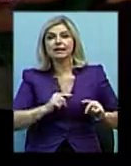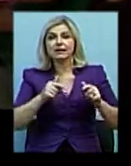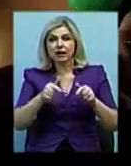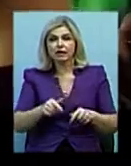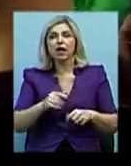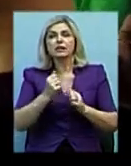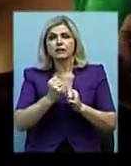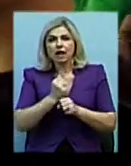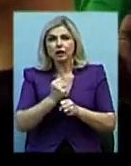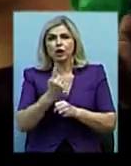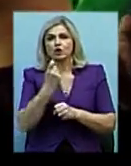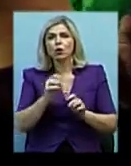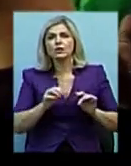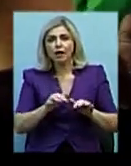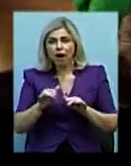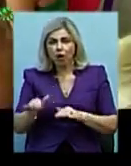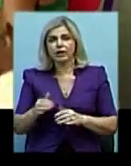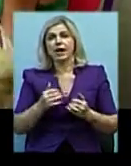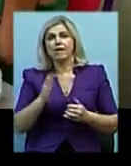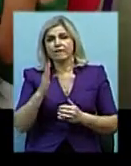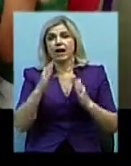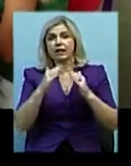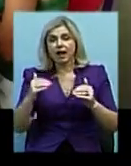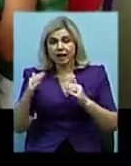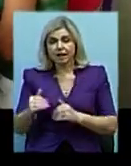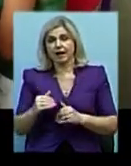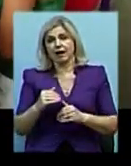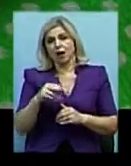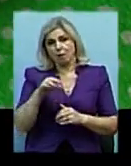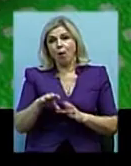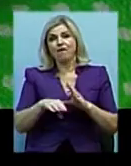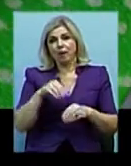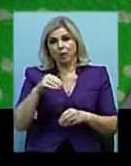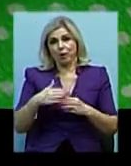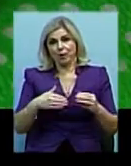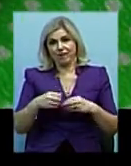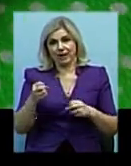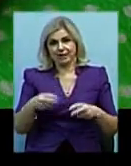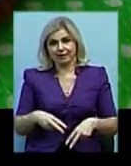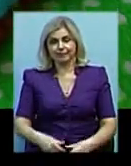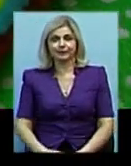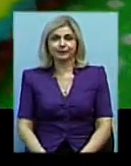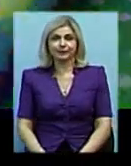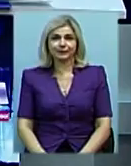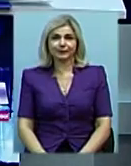таборах 100 заходів з вибору професії. Світлана Кльосова, Олександр Пан, телевізійні новини Миколаївщини.